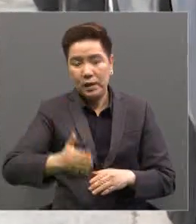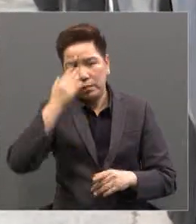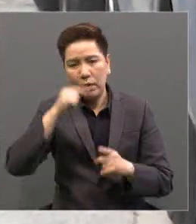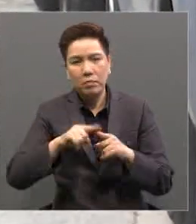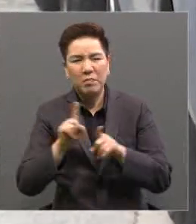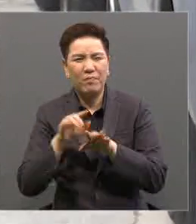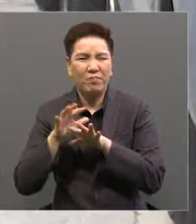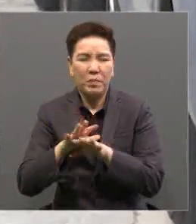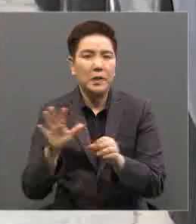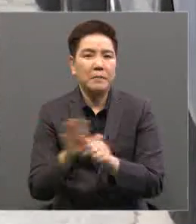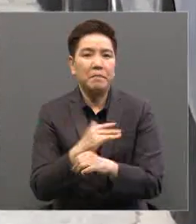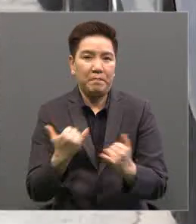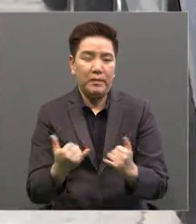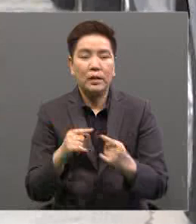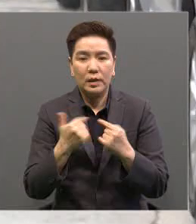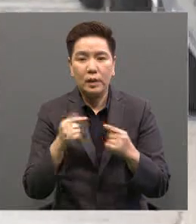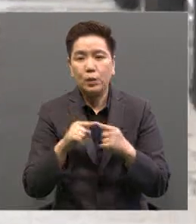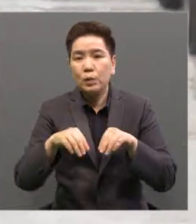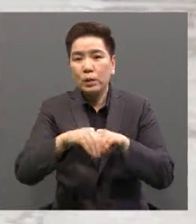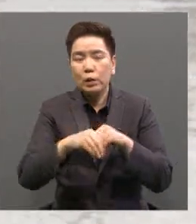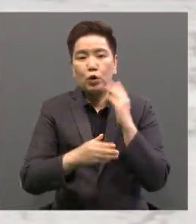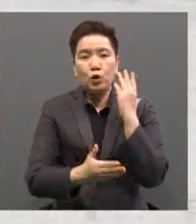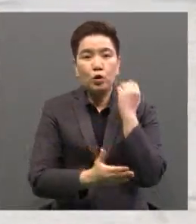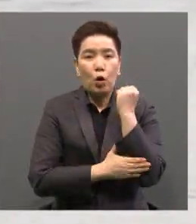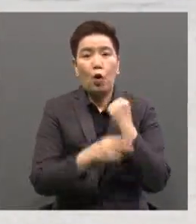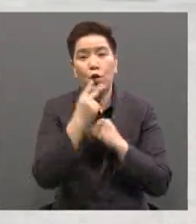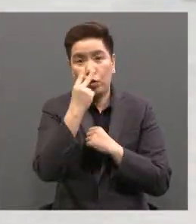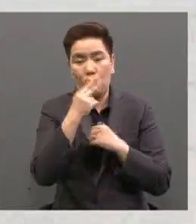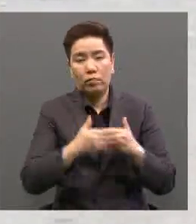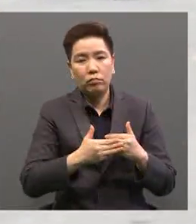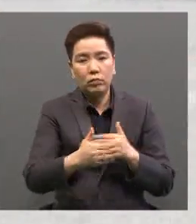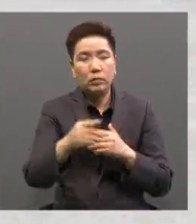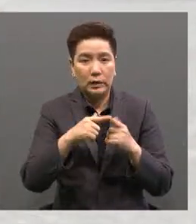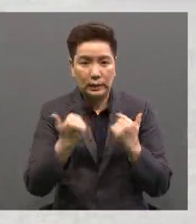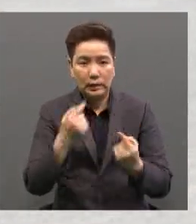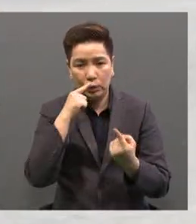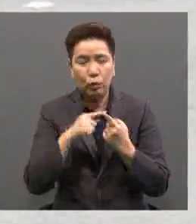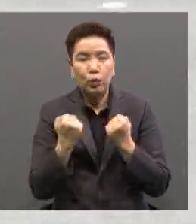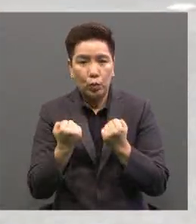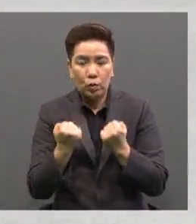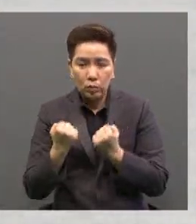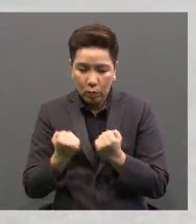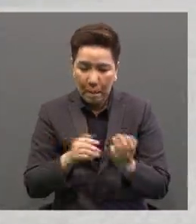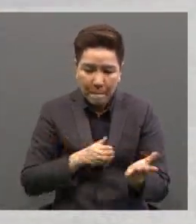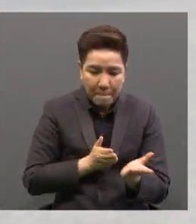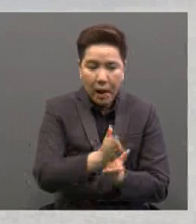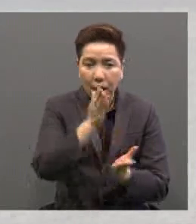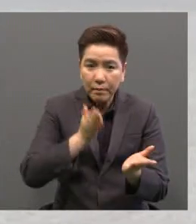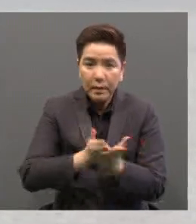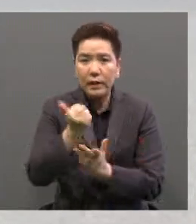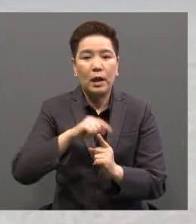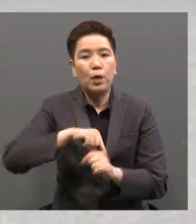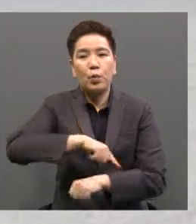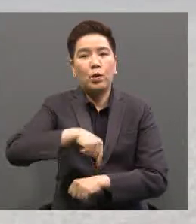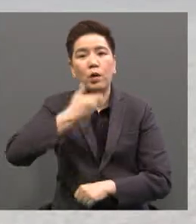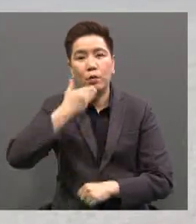อาจจะแออัดมากเกินไปส่วนที่บริเวณซอยที่2เป็นต้นไปนะครับตรงนี้รถยังจะสามารถผ่านเข้ามาได้ตลอดระยะเวลา